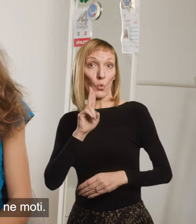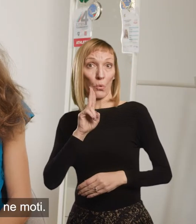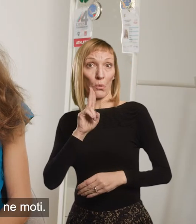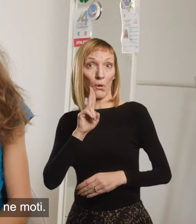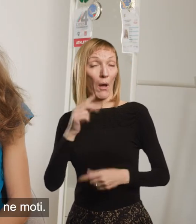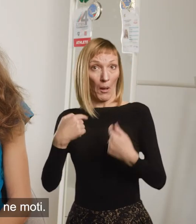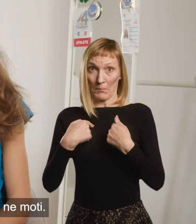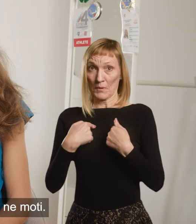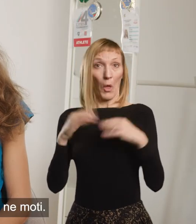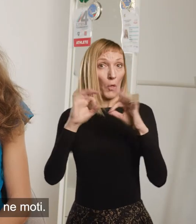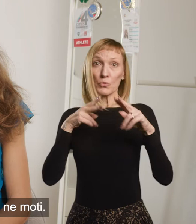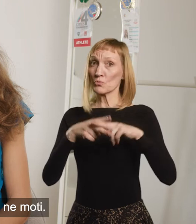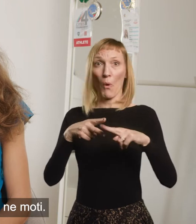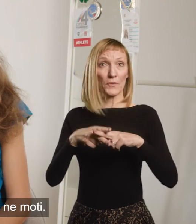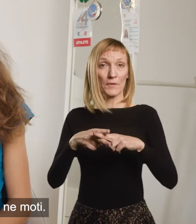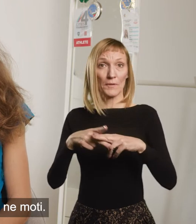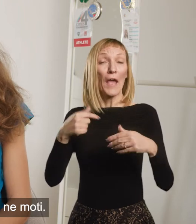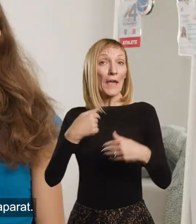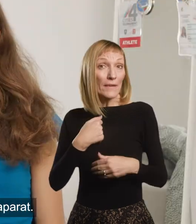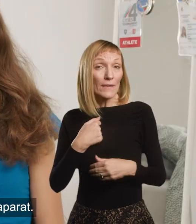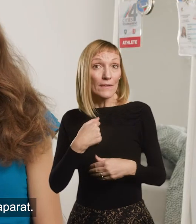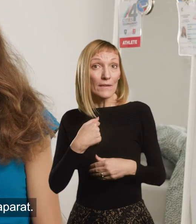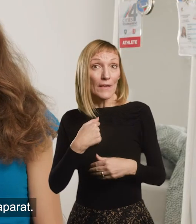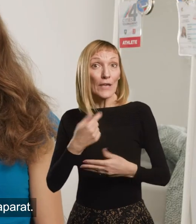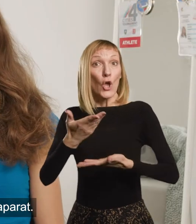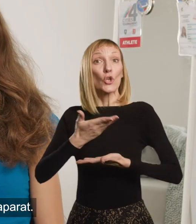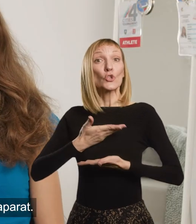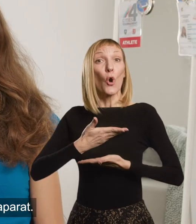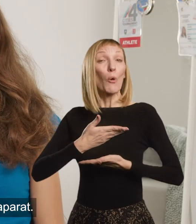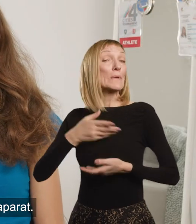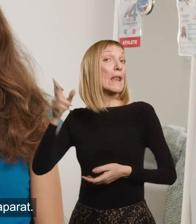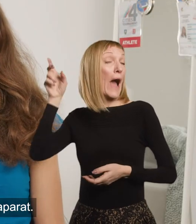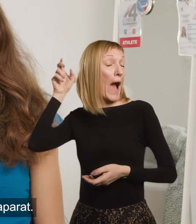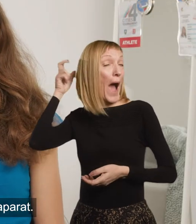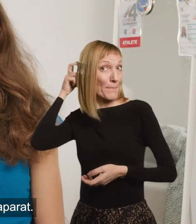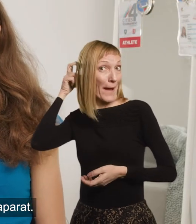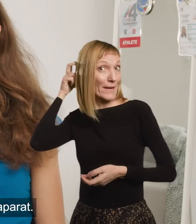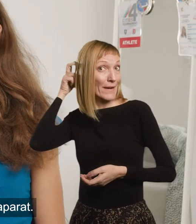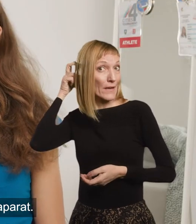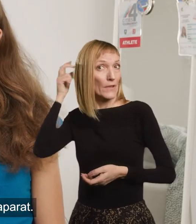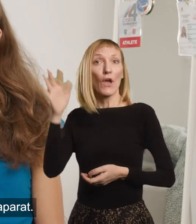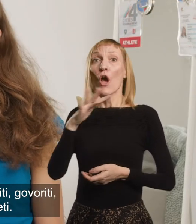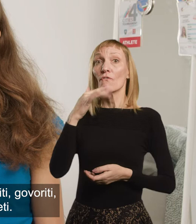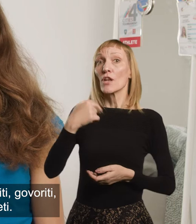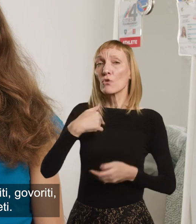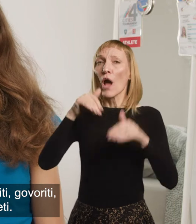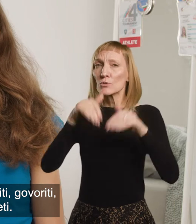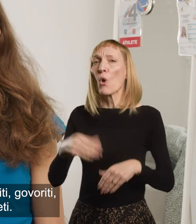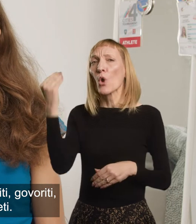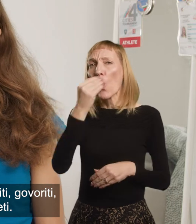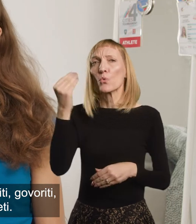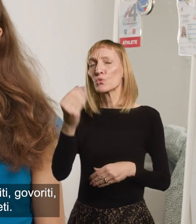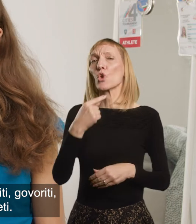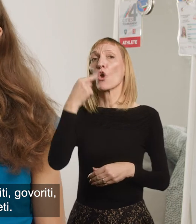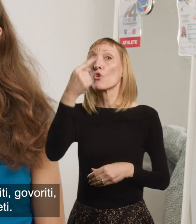jaz gluha, me ne moti. Jaz sem dobila slušni aparat, veliko sem